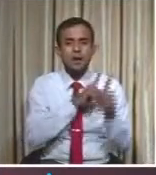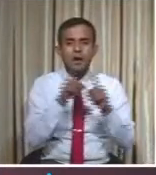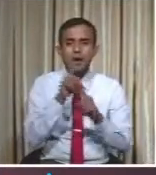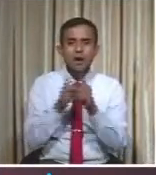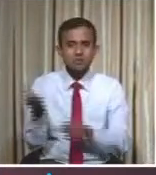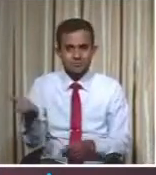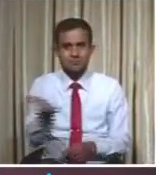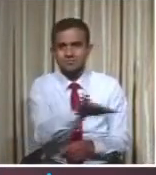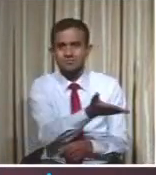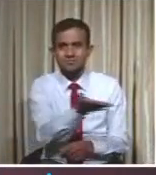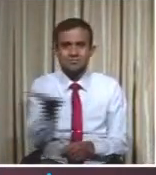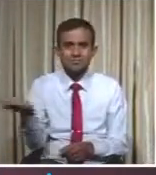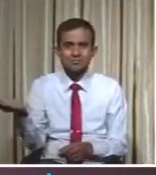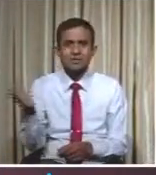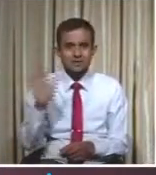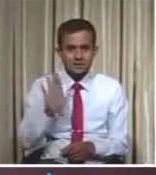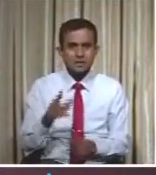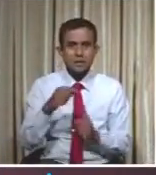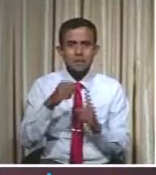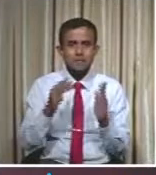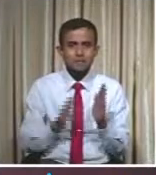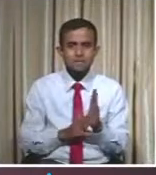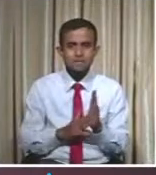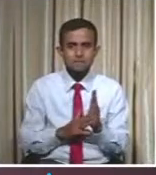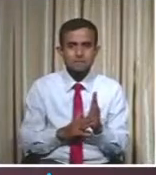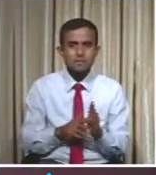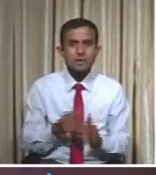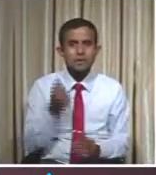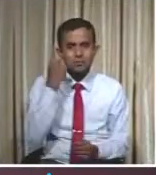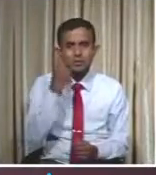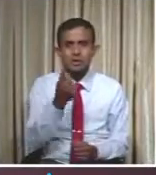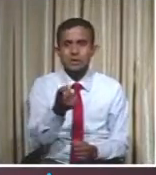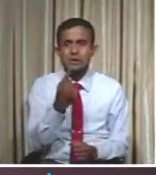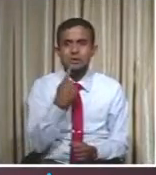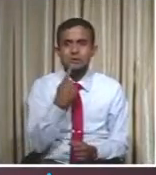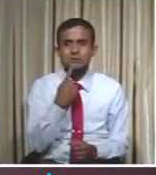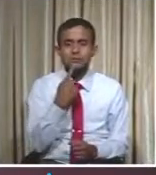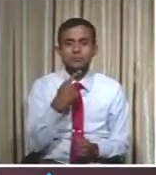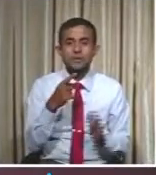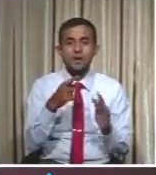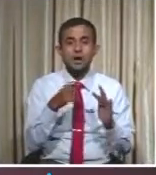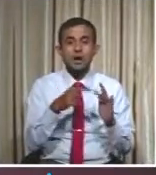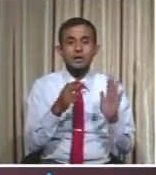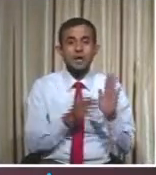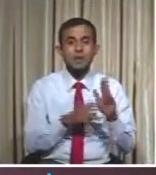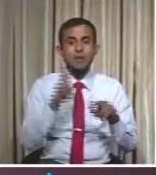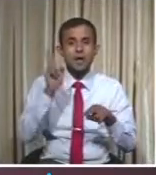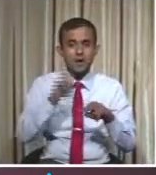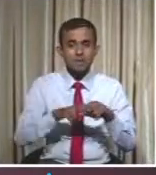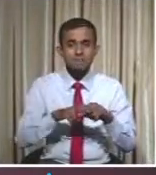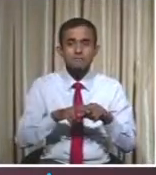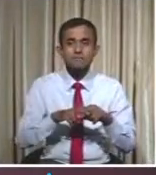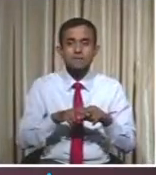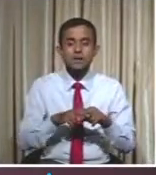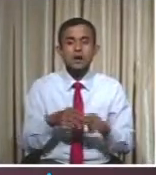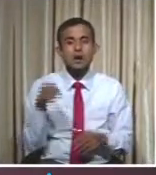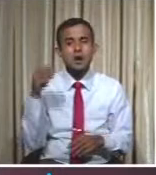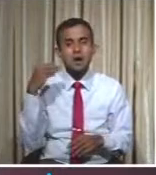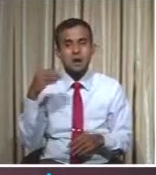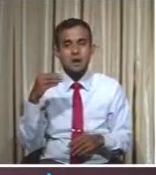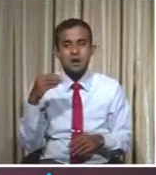මෙතනත් හිටපු වගම ඇතිතුමාත් ඒක යෝජනා කරා IMF වැනි ආයතන වලින් ණය